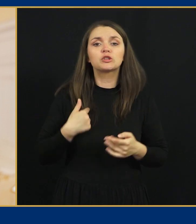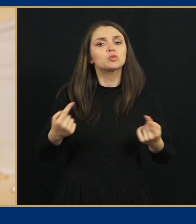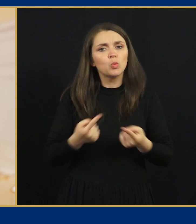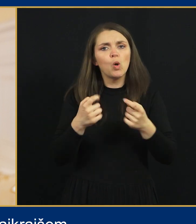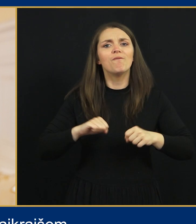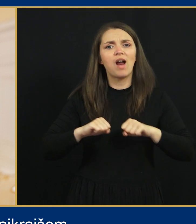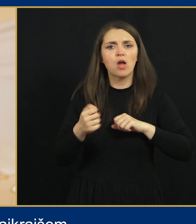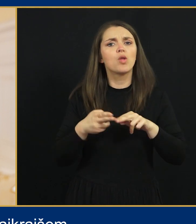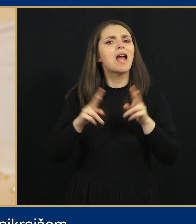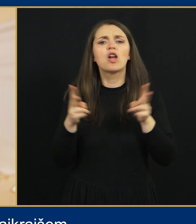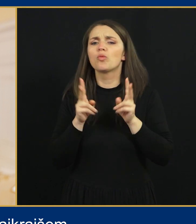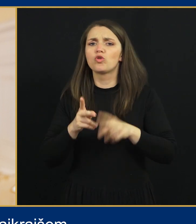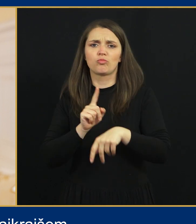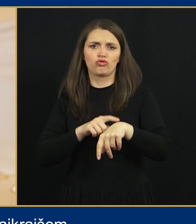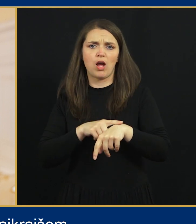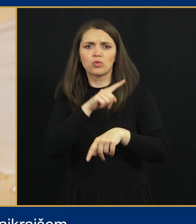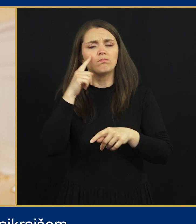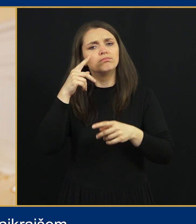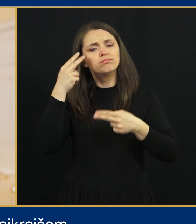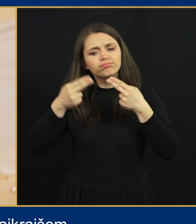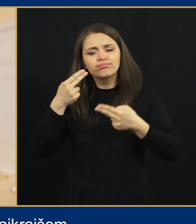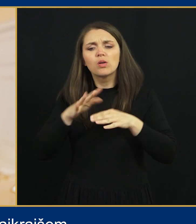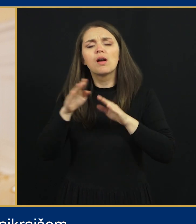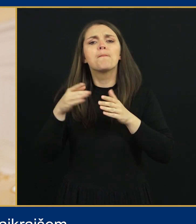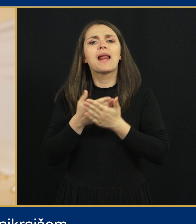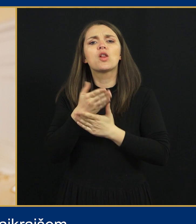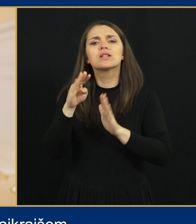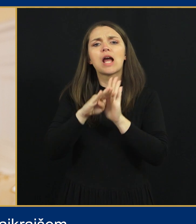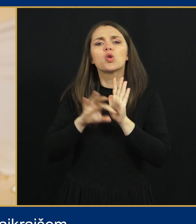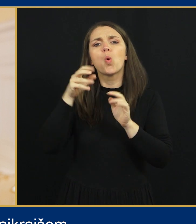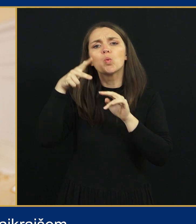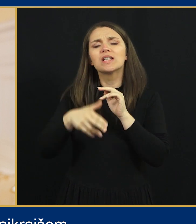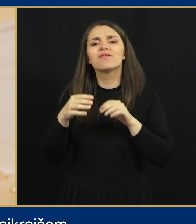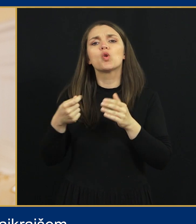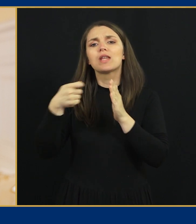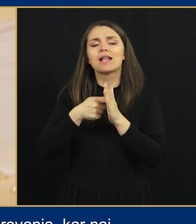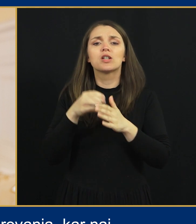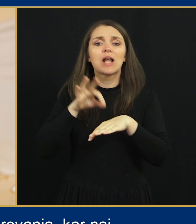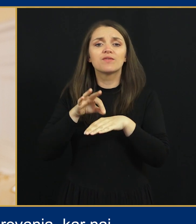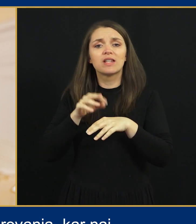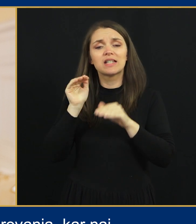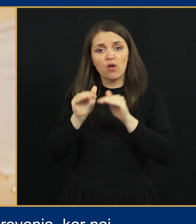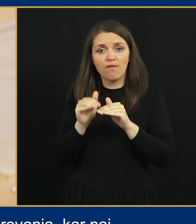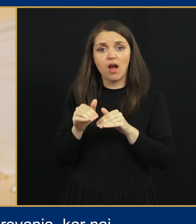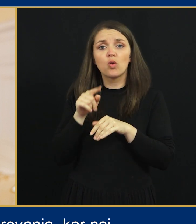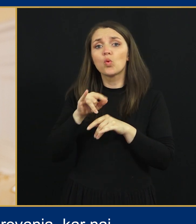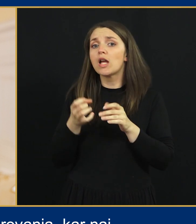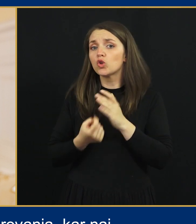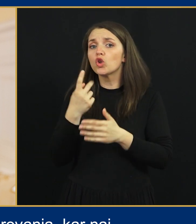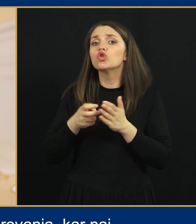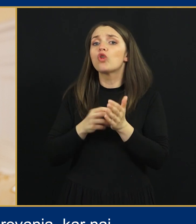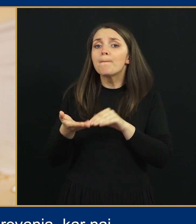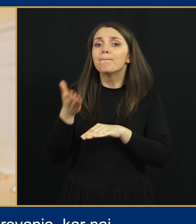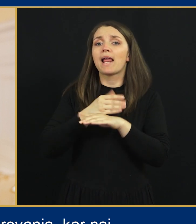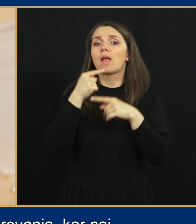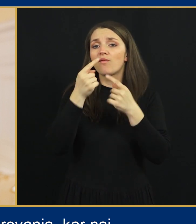epidemije. Spodbujam vlado, da v najkrajšem možnem času preuči predlog zakona o ukinitvi dodatnega zdravstvenega